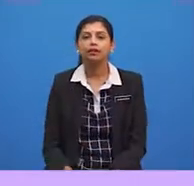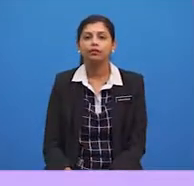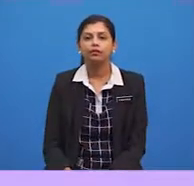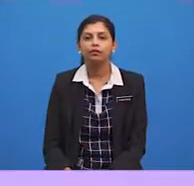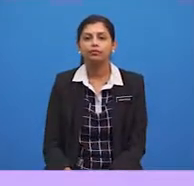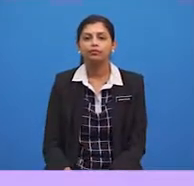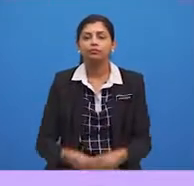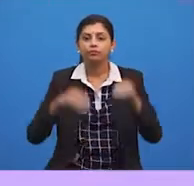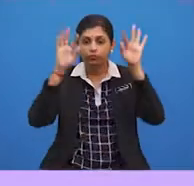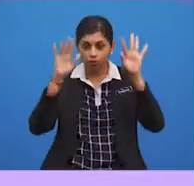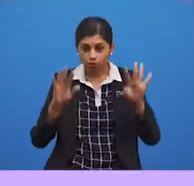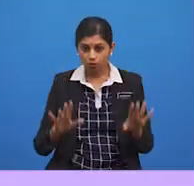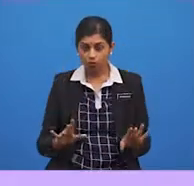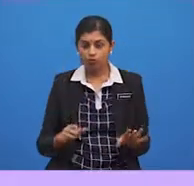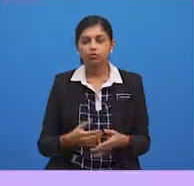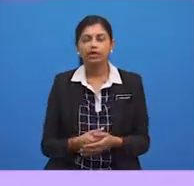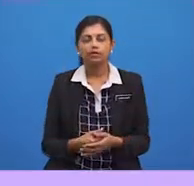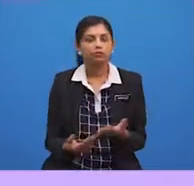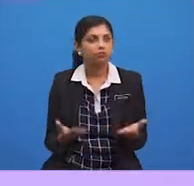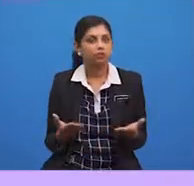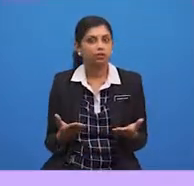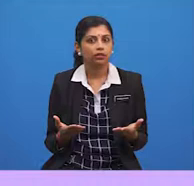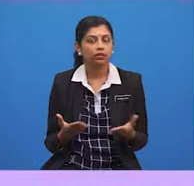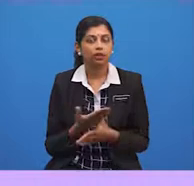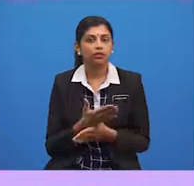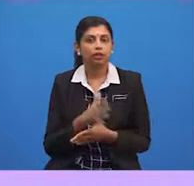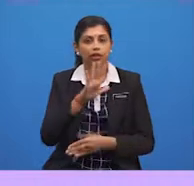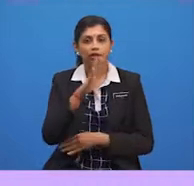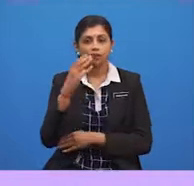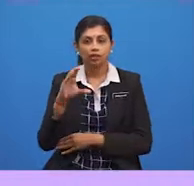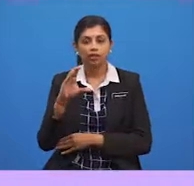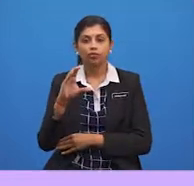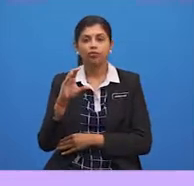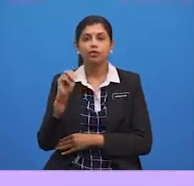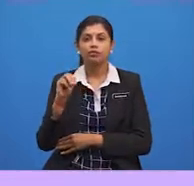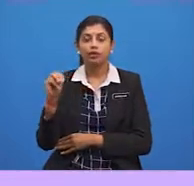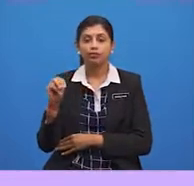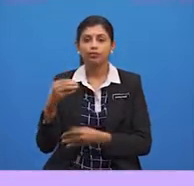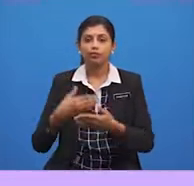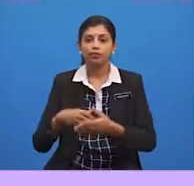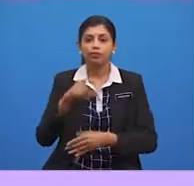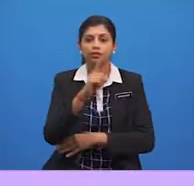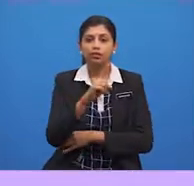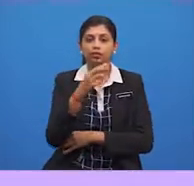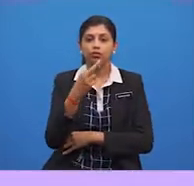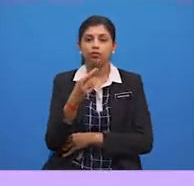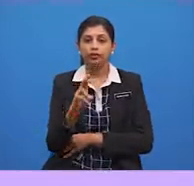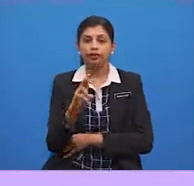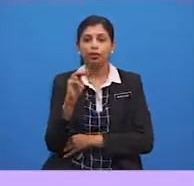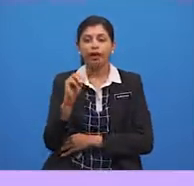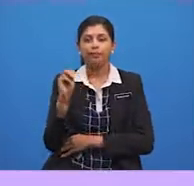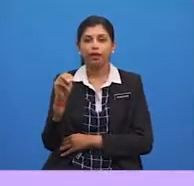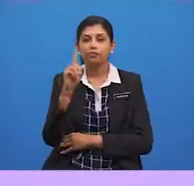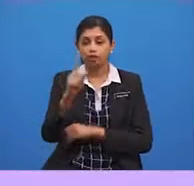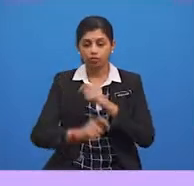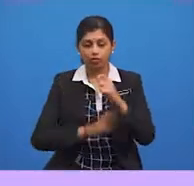yang diterima adalah antara 500 mm hingga 1000 mm